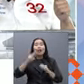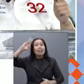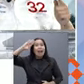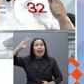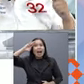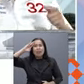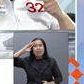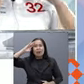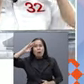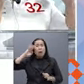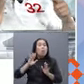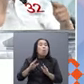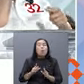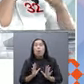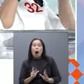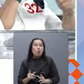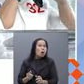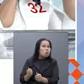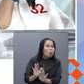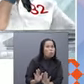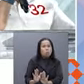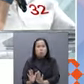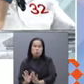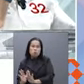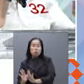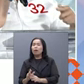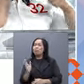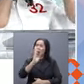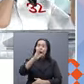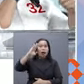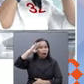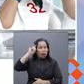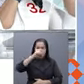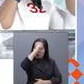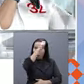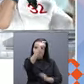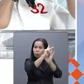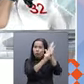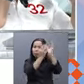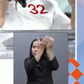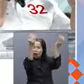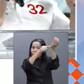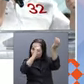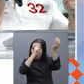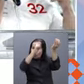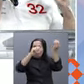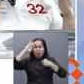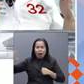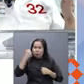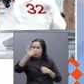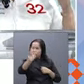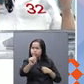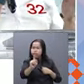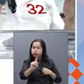ไม่ปล่อยให้ประชาธิปไตยมันพัฒนาตัวเองเราไปอินเทอร์รัปด้วยการรัฐประหารรัฐประหารเนี่ยประ